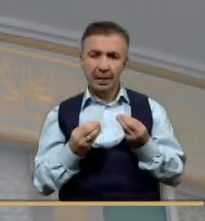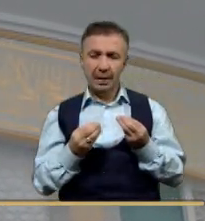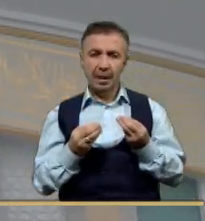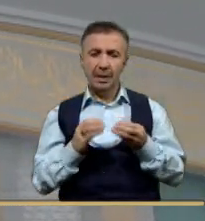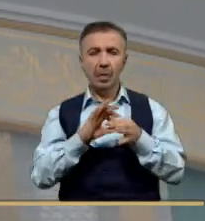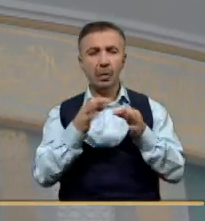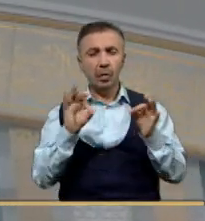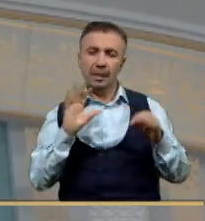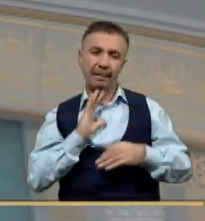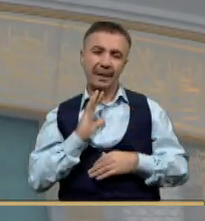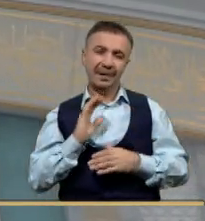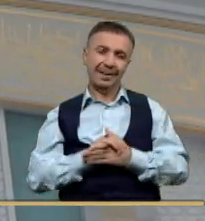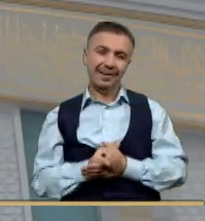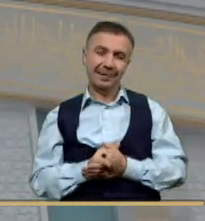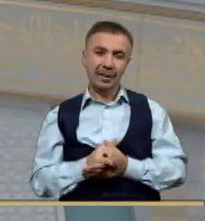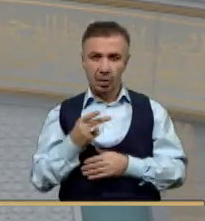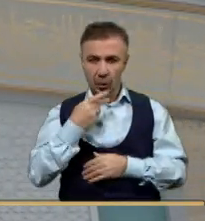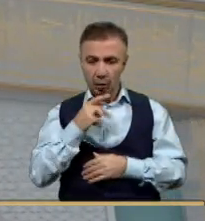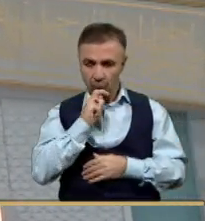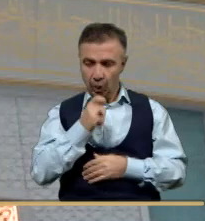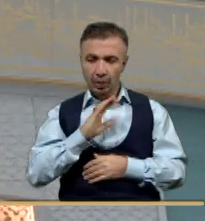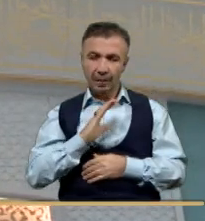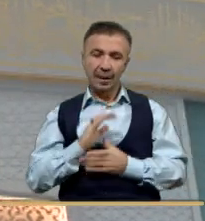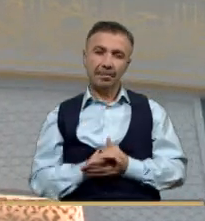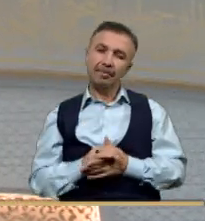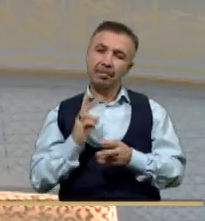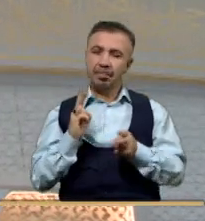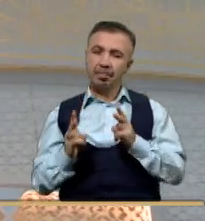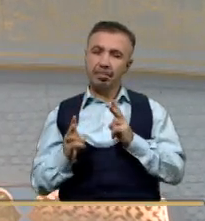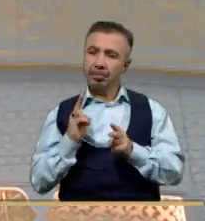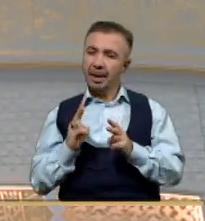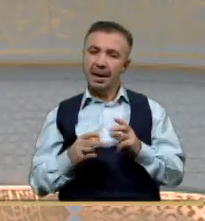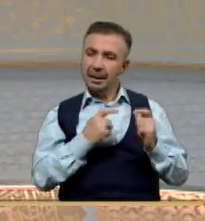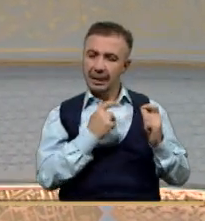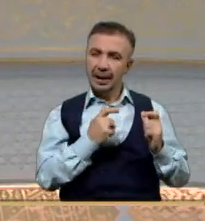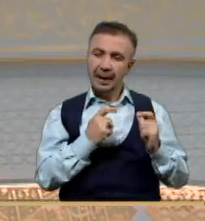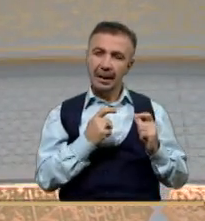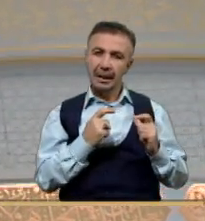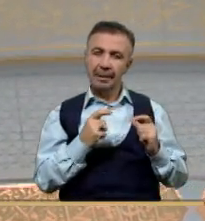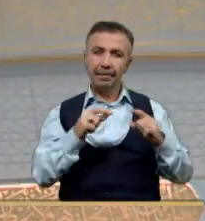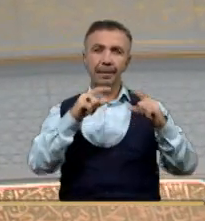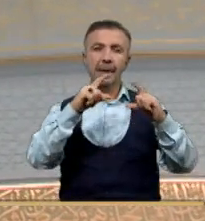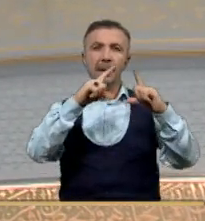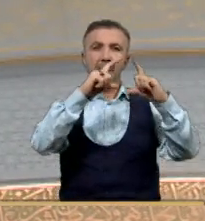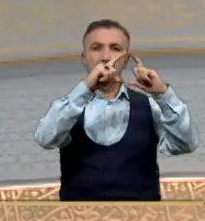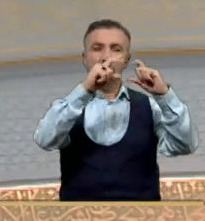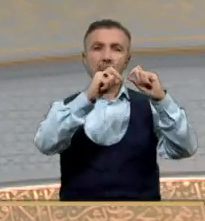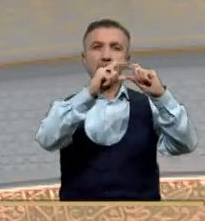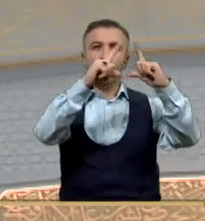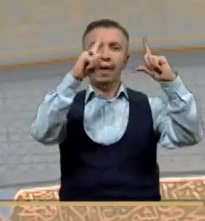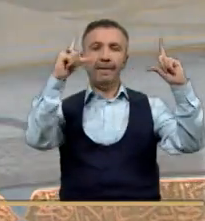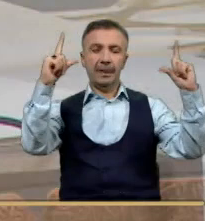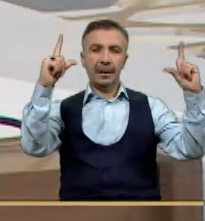Ra'sun hikmeti mehafetullah. Bazı yerlerde levha olarak yazılıp